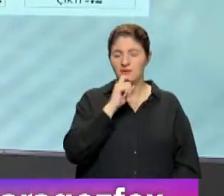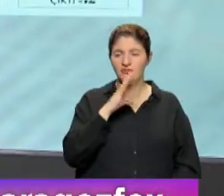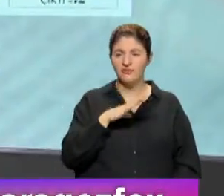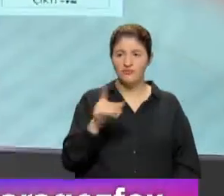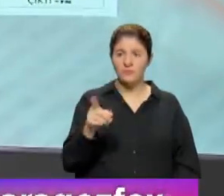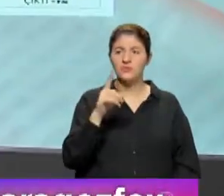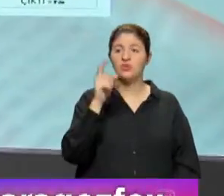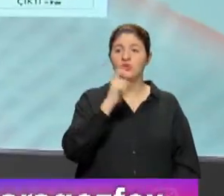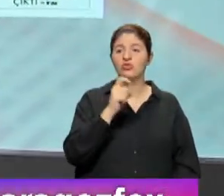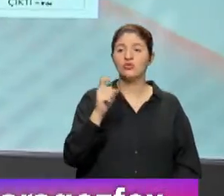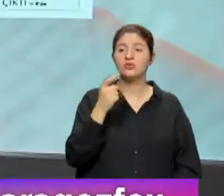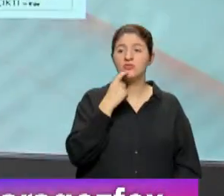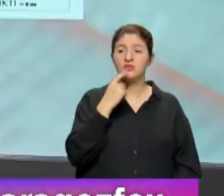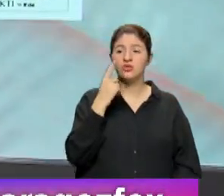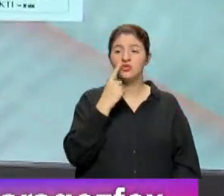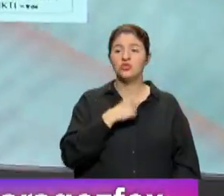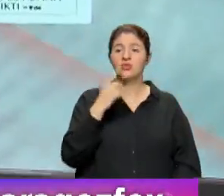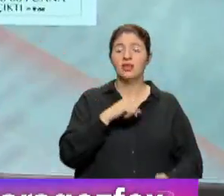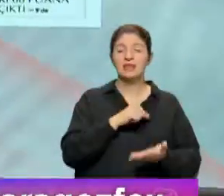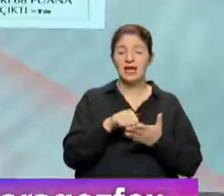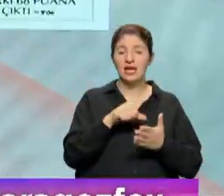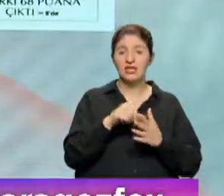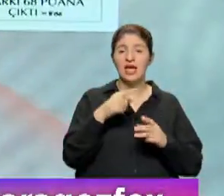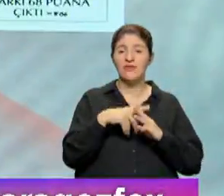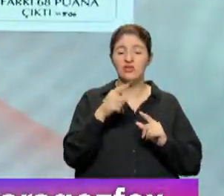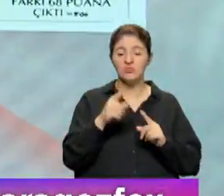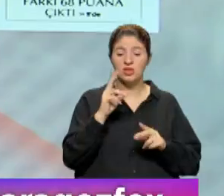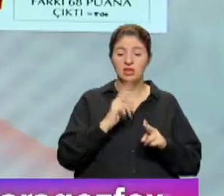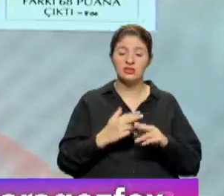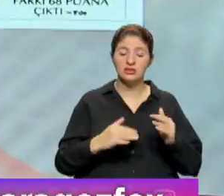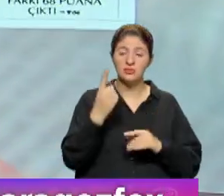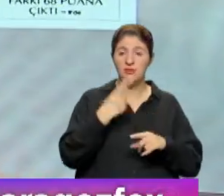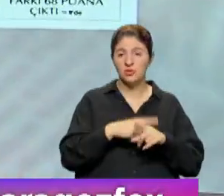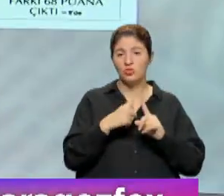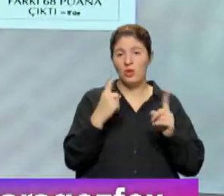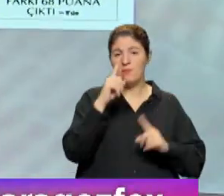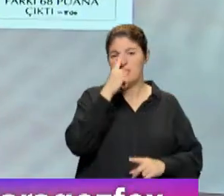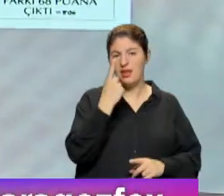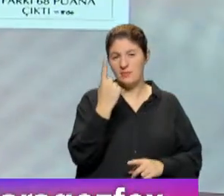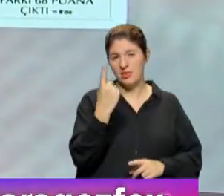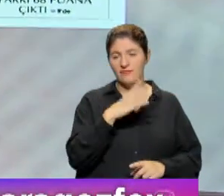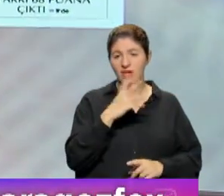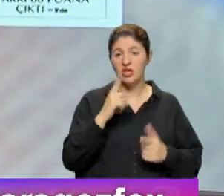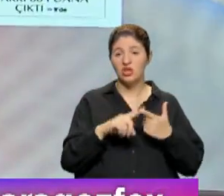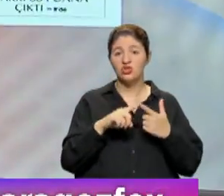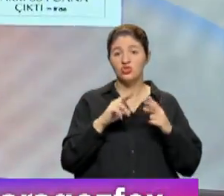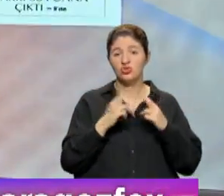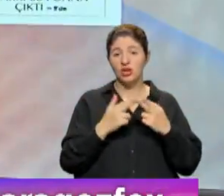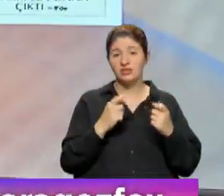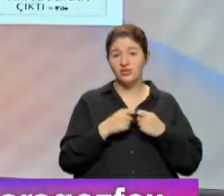99 yıllık Cumhuriyet tarihinde Enflasyonun şimdikinden daha hızlı arttığı tek bir dönem var I Dünya